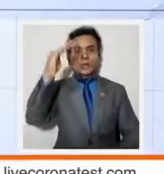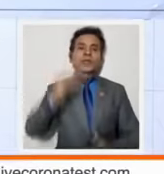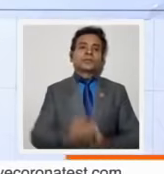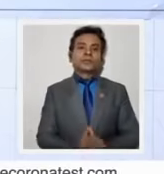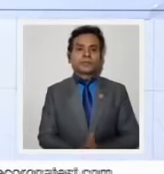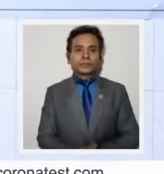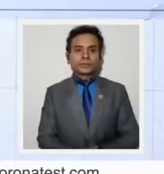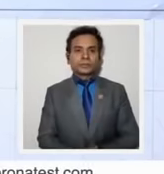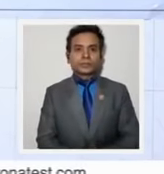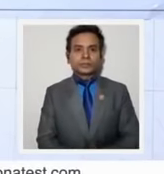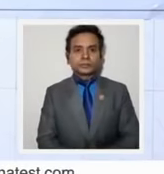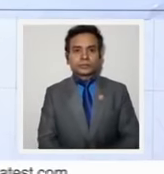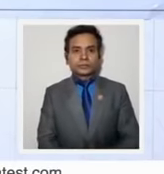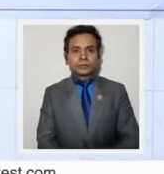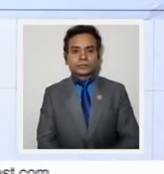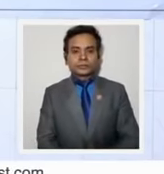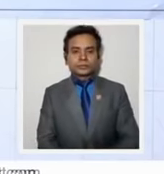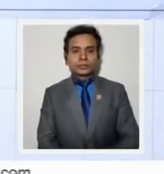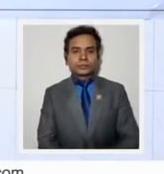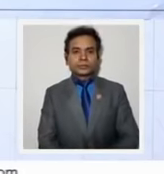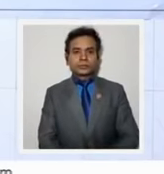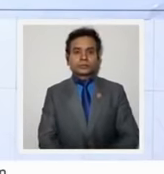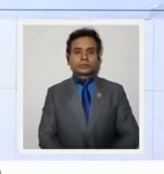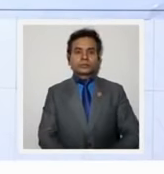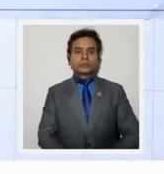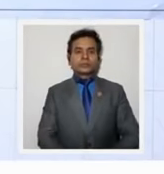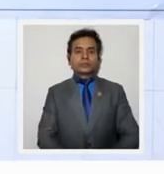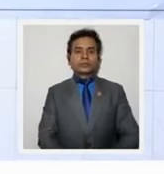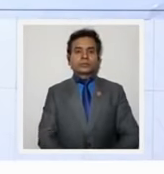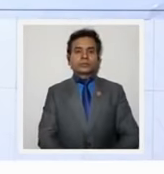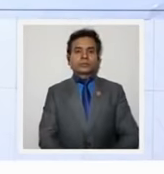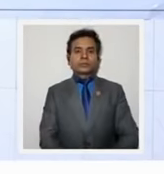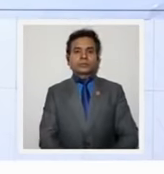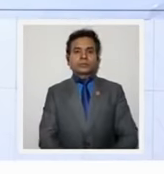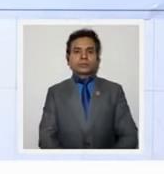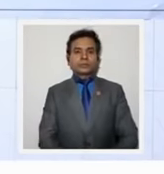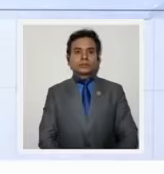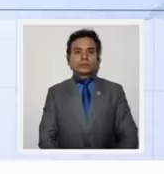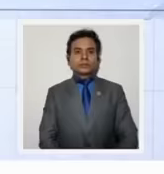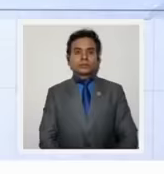যুদ্ধে জয়লাভ করতে পারি সেই কামনা করছি। সবাইকে ধন্যবাদ, আসসালামু আলাইকুম।